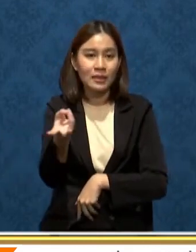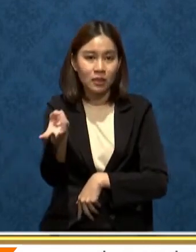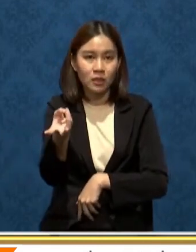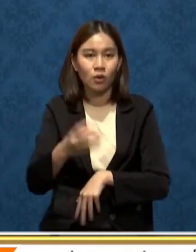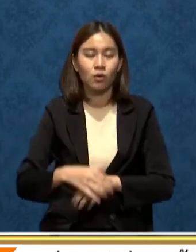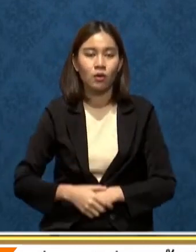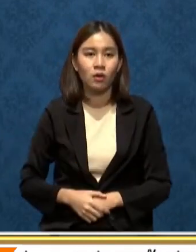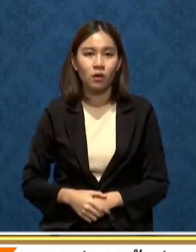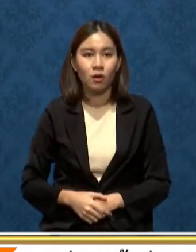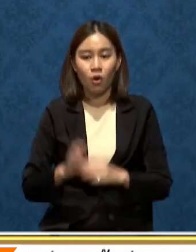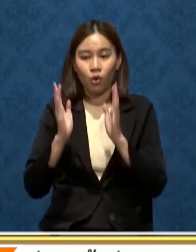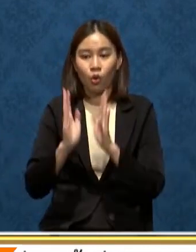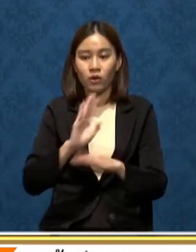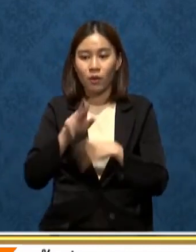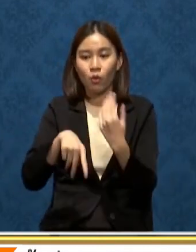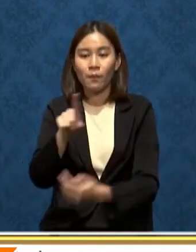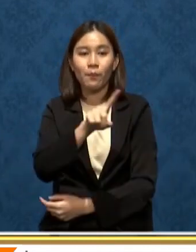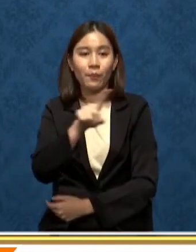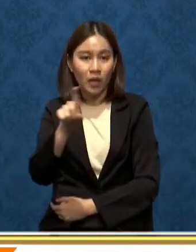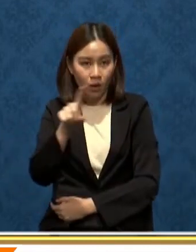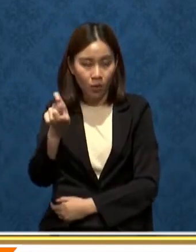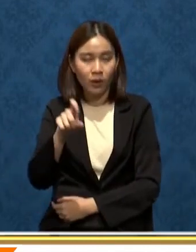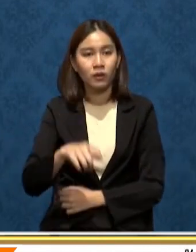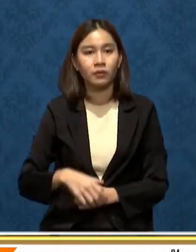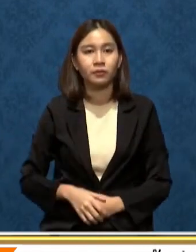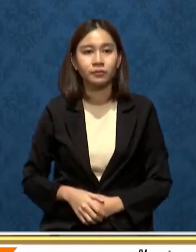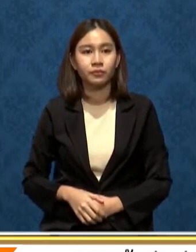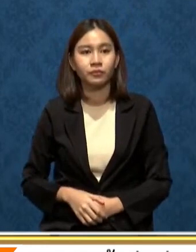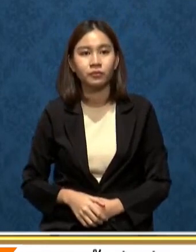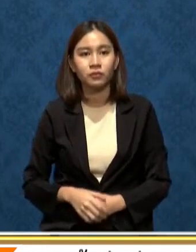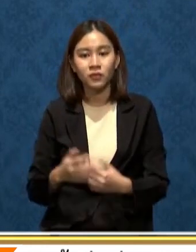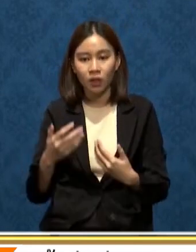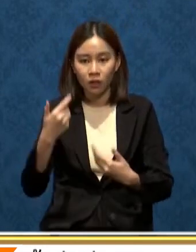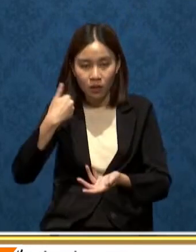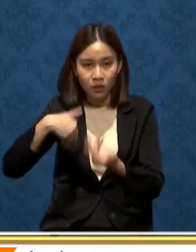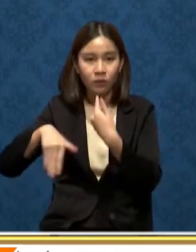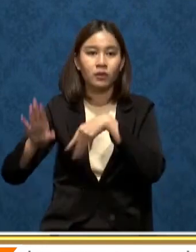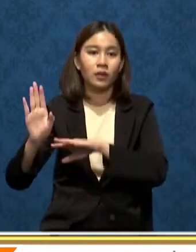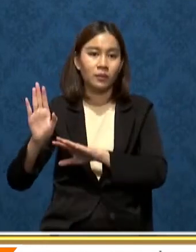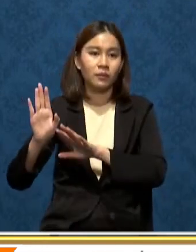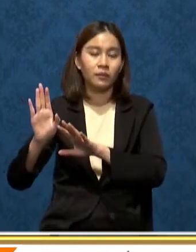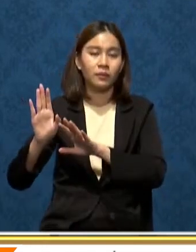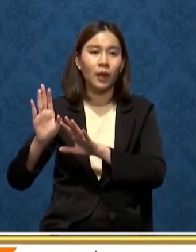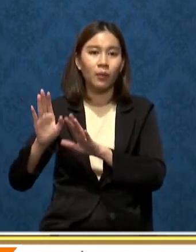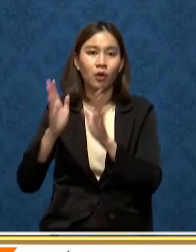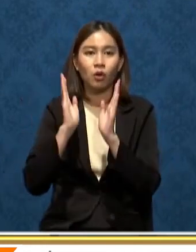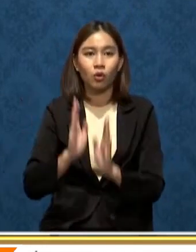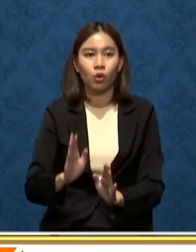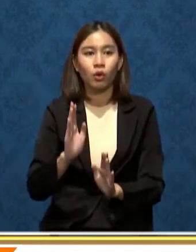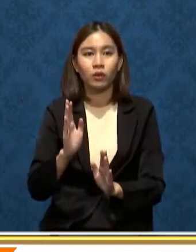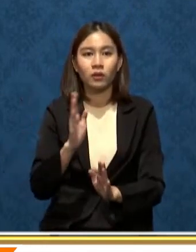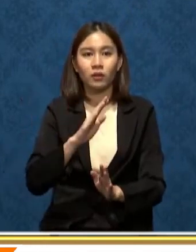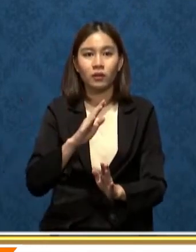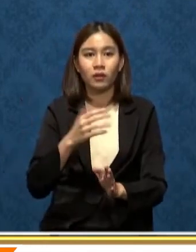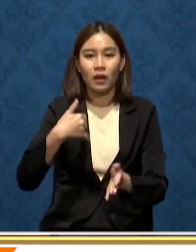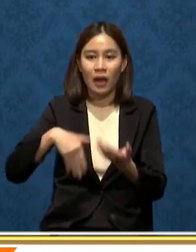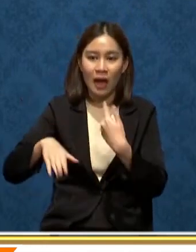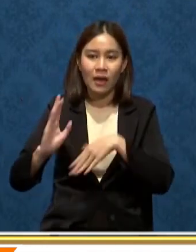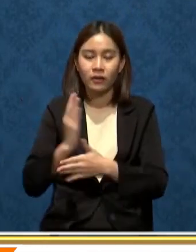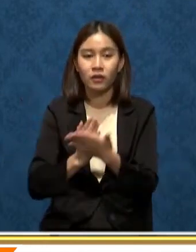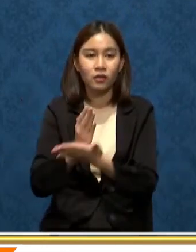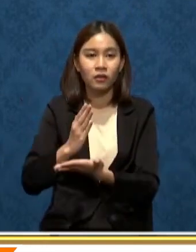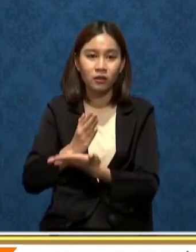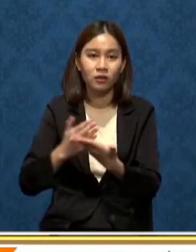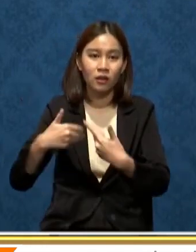จากสัตส่วนคนเป็ร้อยในวันนั้นและพอถึงเวลาเลิกงานข้ราชการผู้คนรวมเวทีหายไปกวาขึ้นห้อง